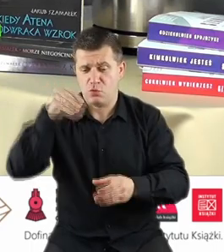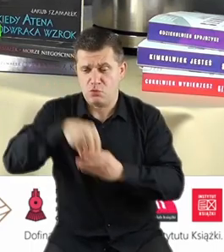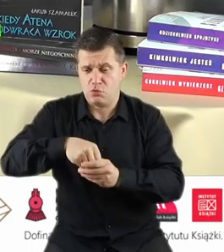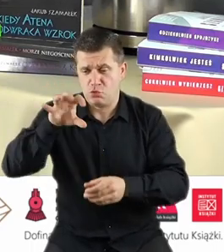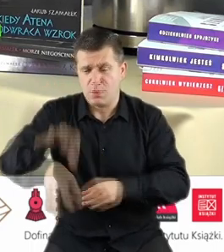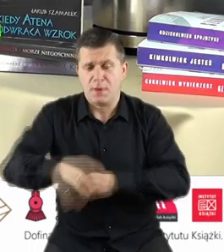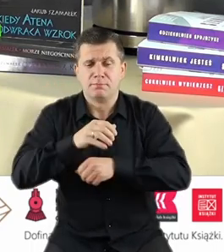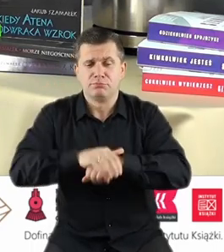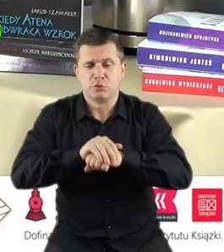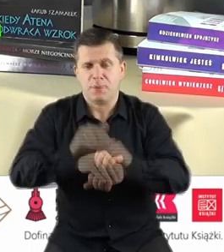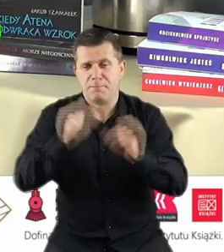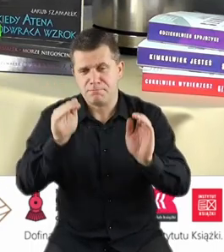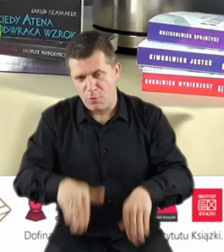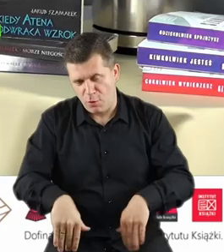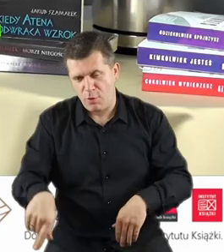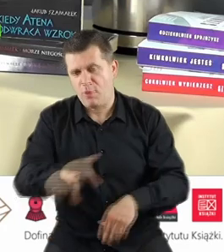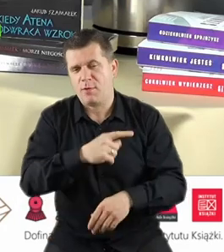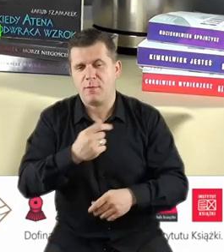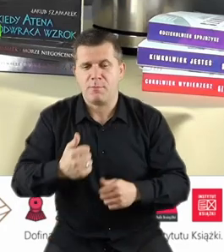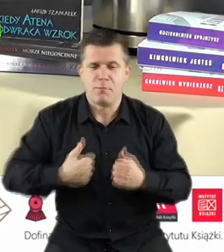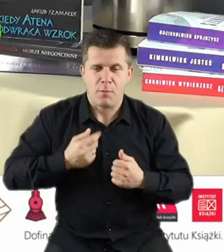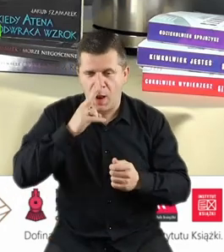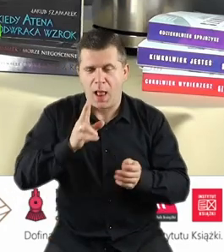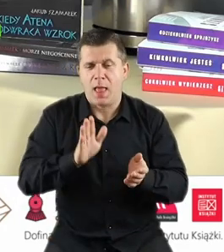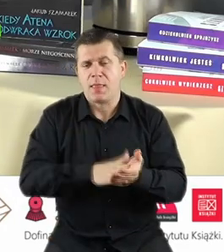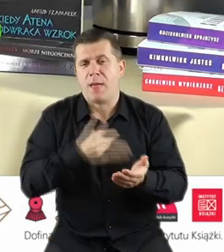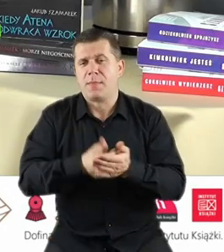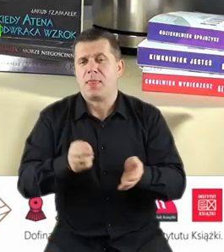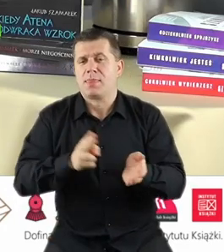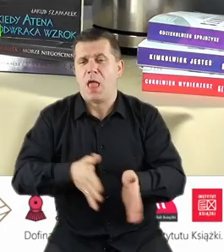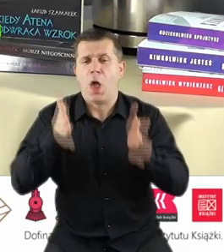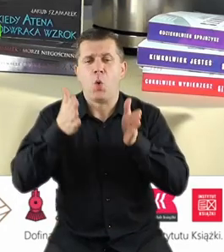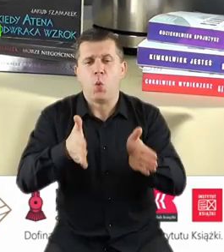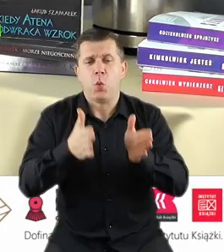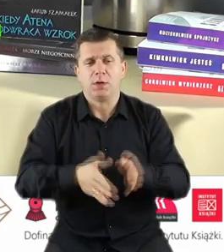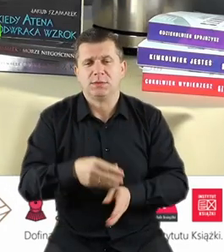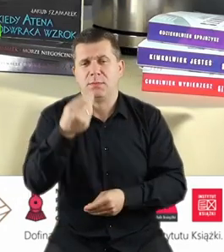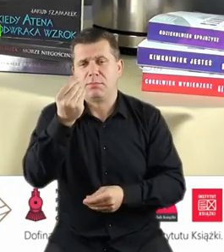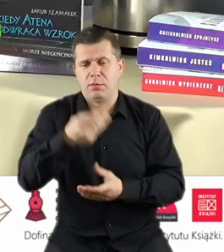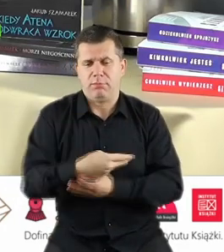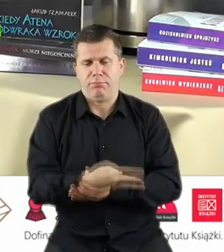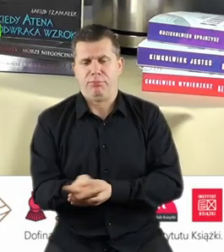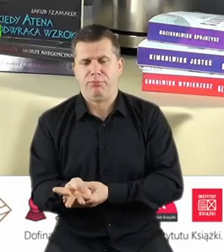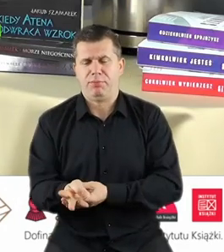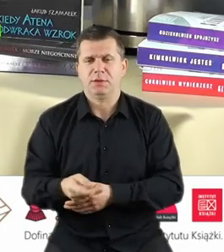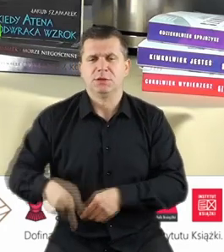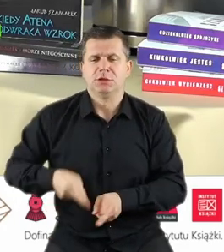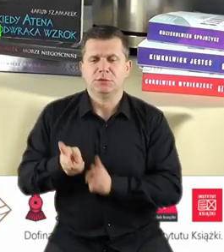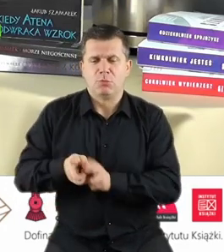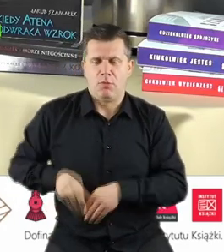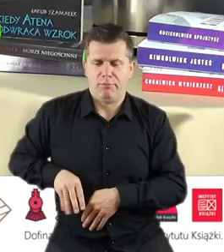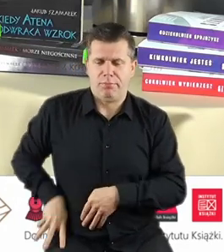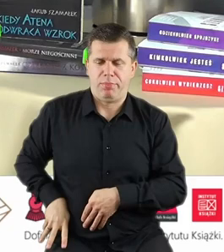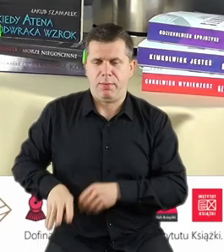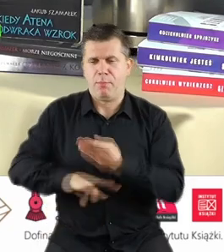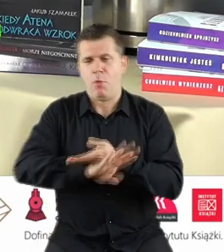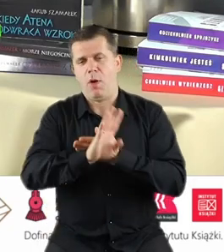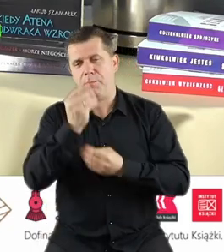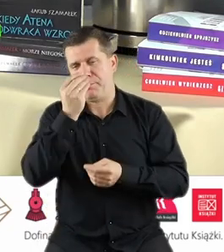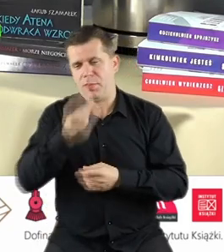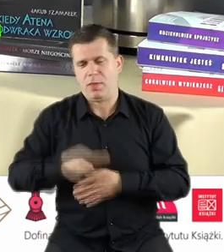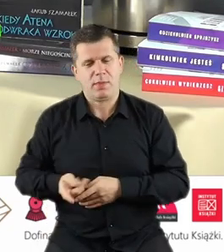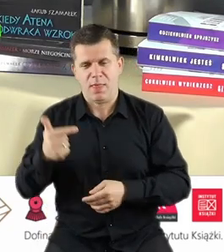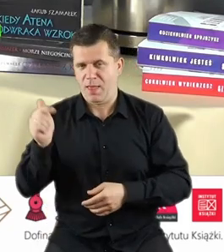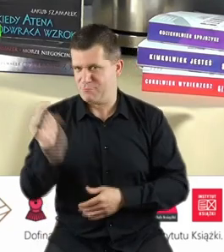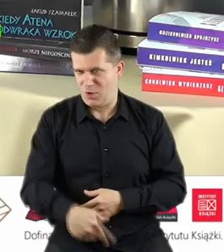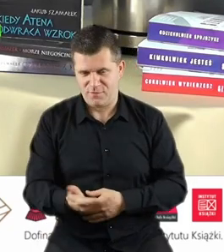więcej, ale tak samo jak po ulicy nie chodzimy z banknotami wystającymi z tylnej kieszeni spodni, bo przynajmniej powinniśmy,